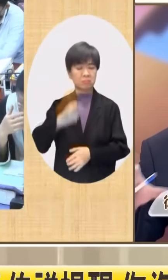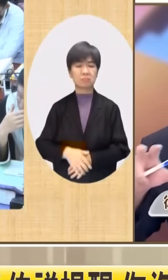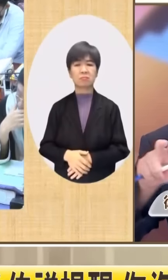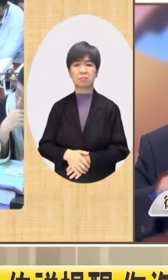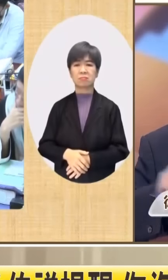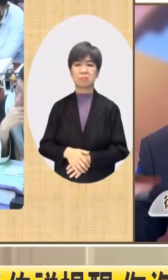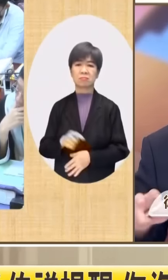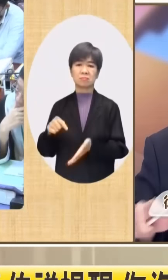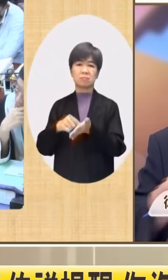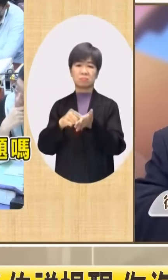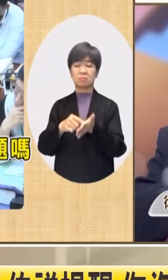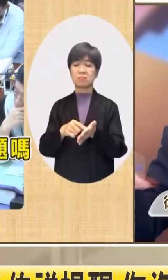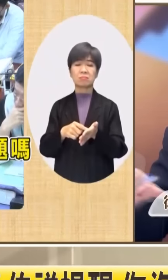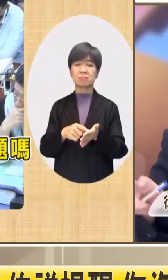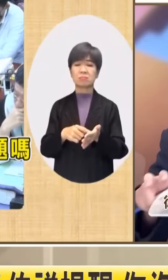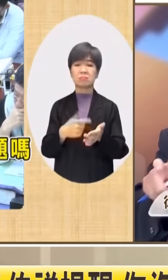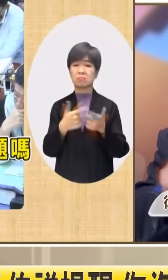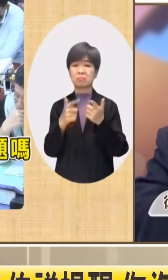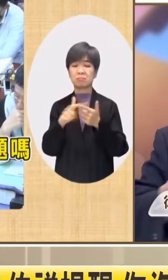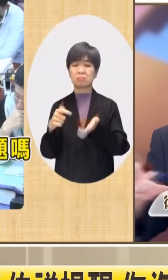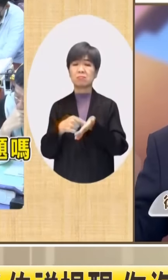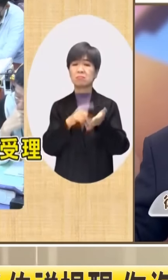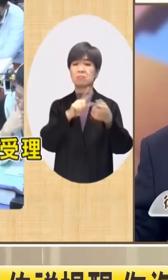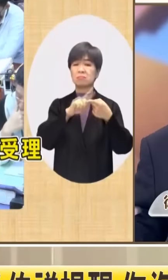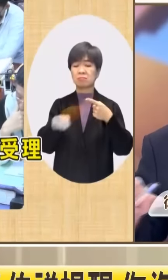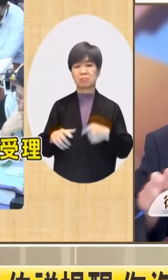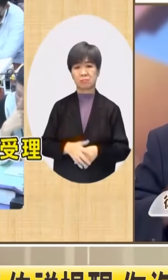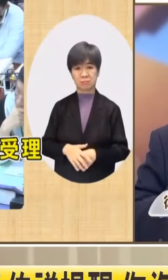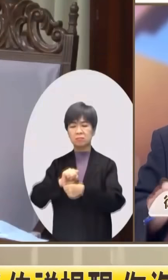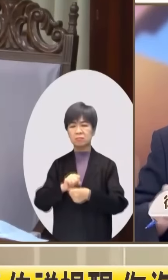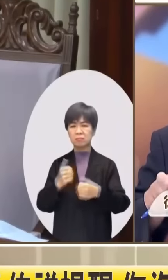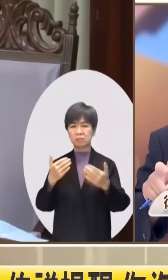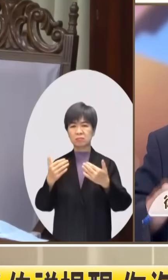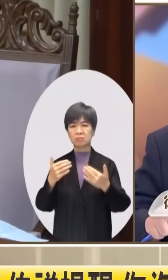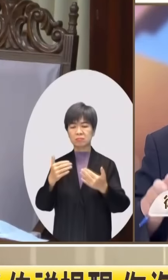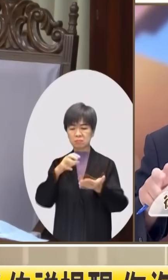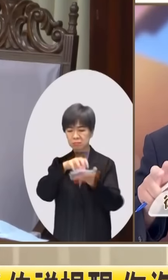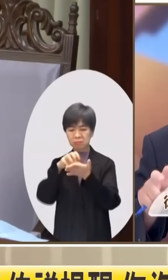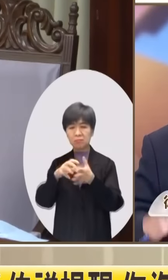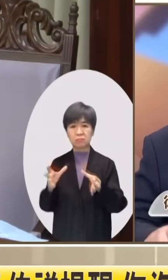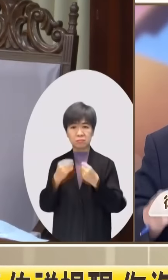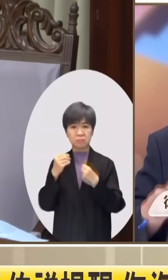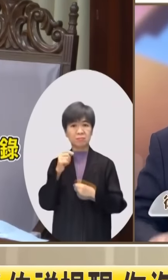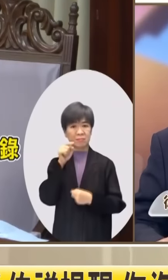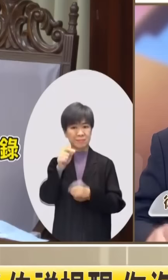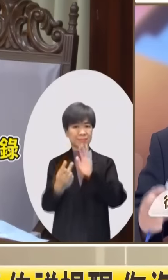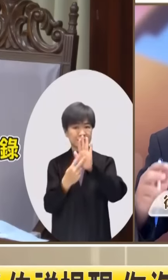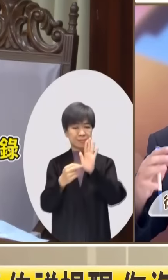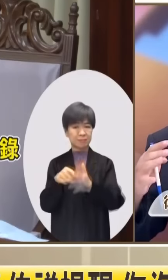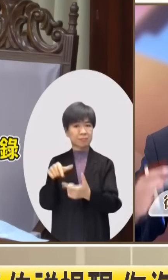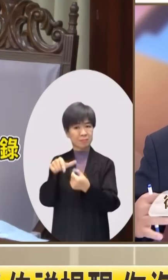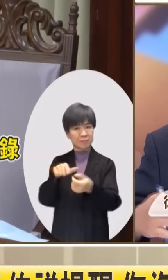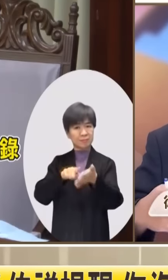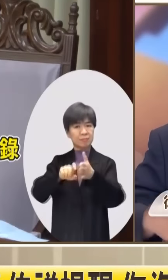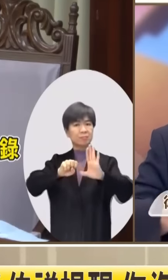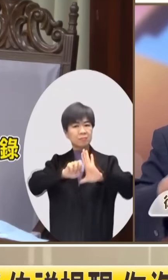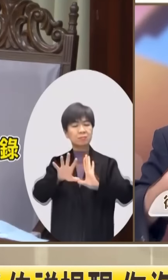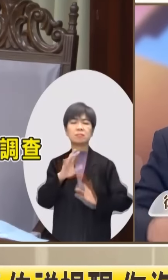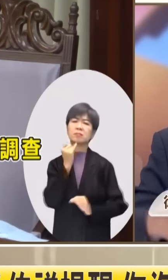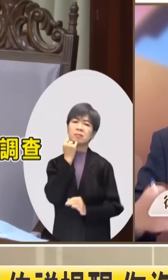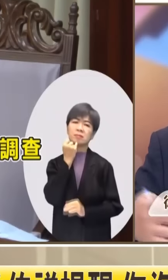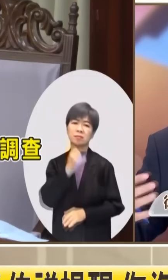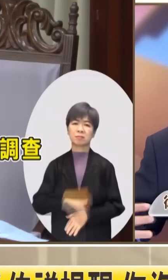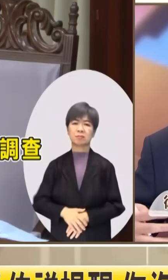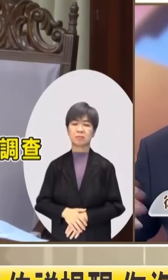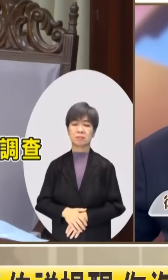学者这个联署第一段就讲什么程序瑕疵。程序瑕疵在目前大法官过去的解释里面说，如果你程序没有经过